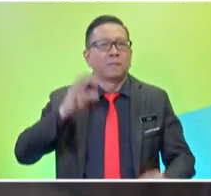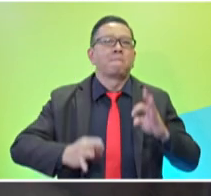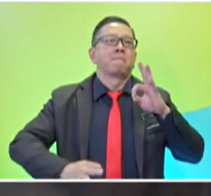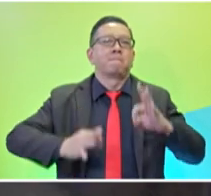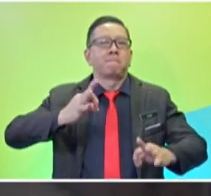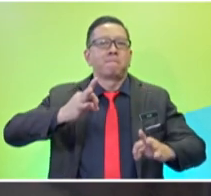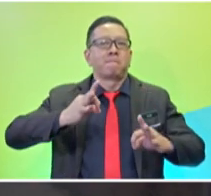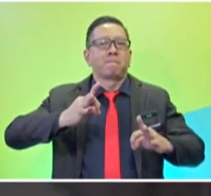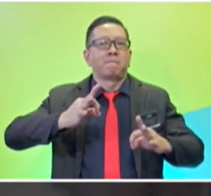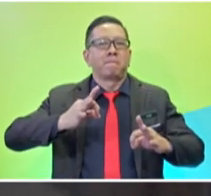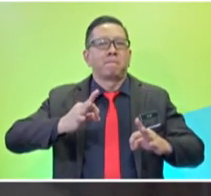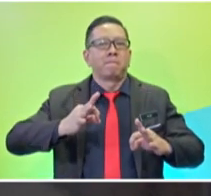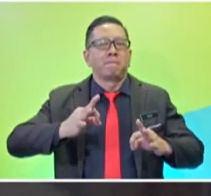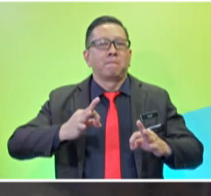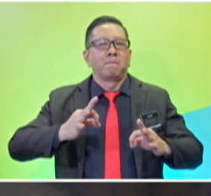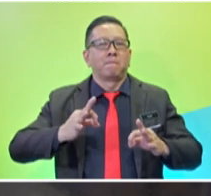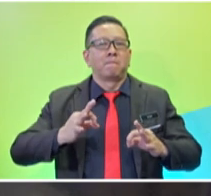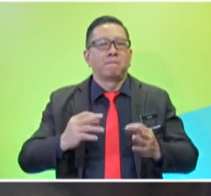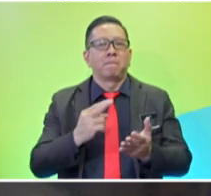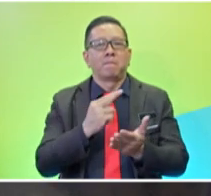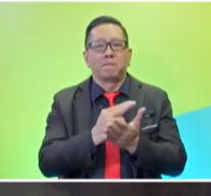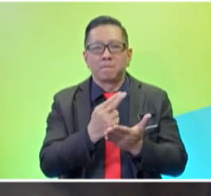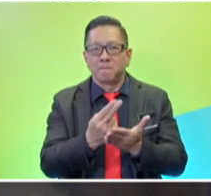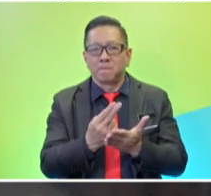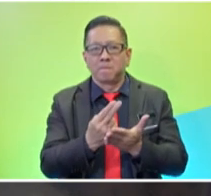unik segala macam tadi kita nampakkan